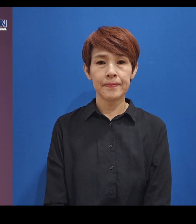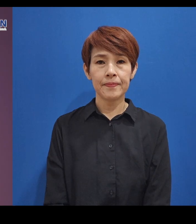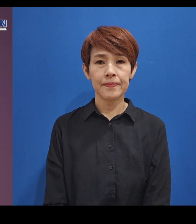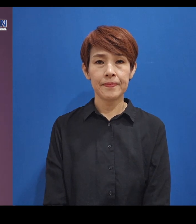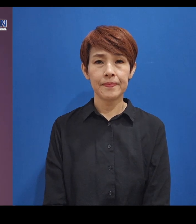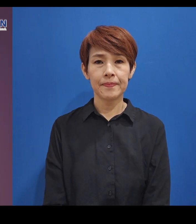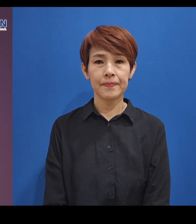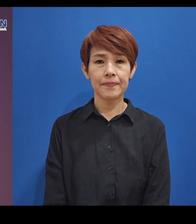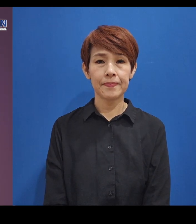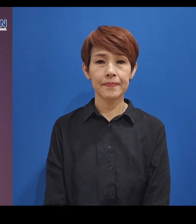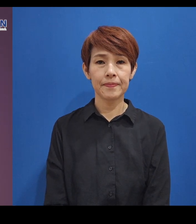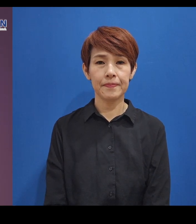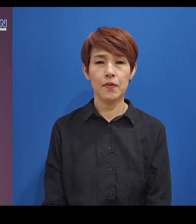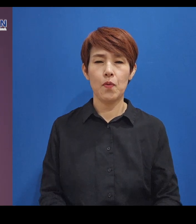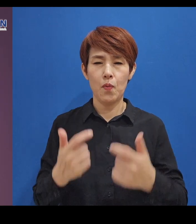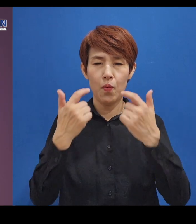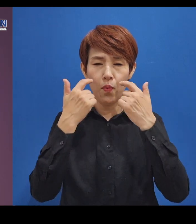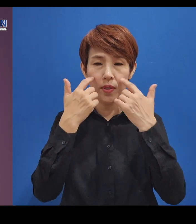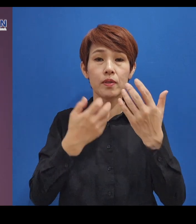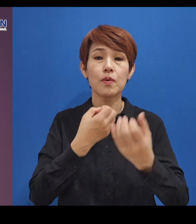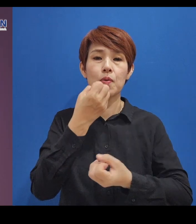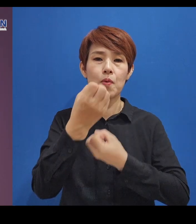이 가치를 확실히 고백한 거예요.